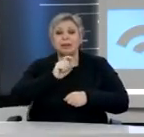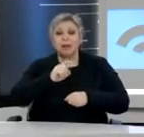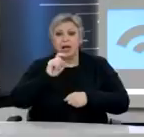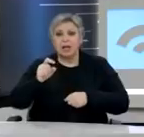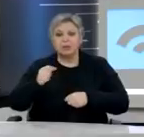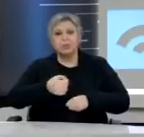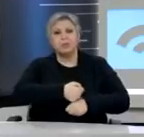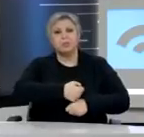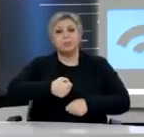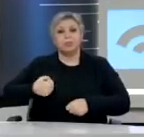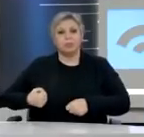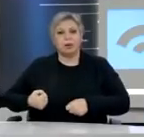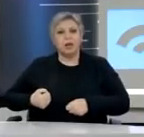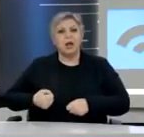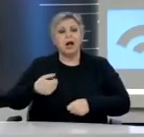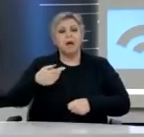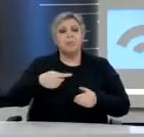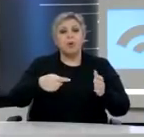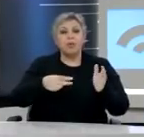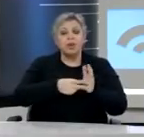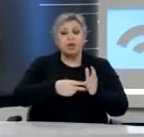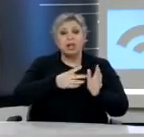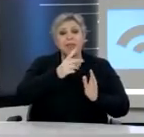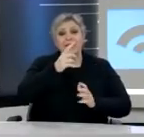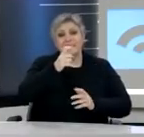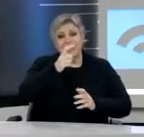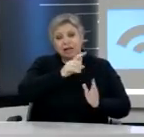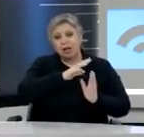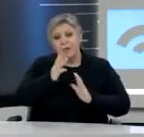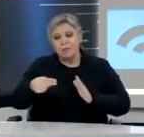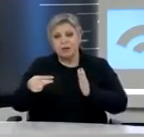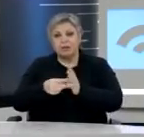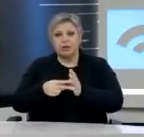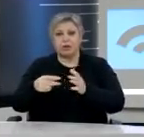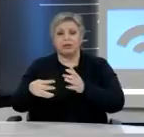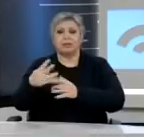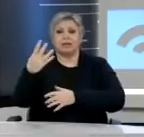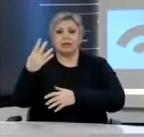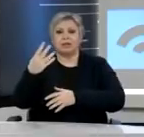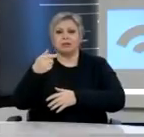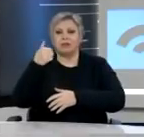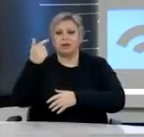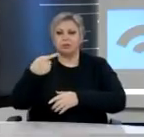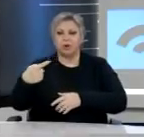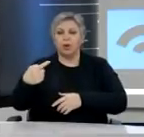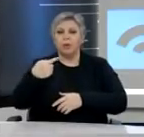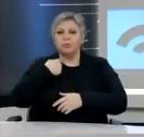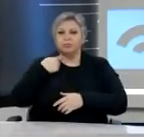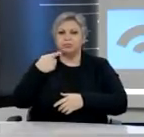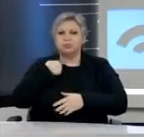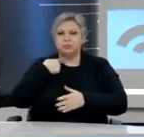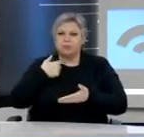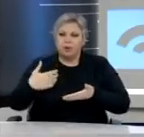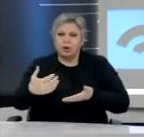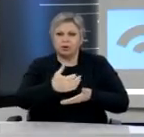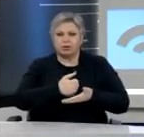την καταστροφική πενταετία 10-14, που απόλεσαν το 25% του ΑΕΠ, πρωτοφανές σε καιρό